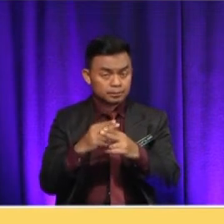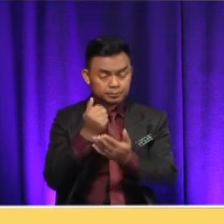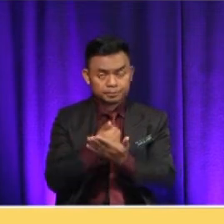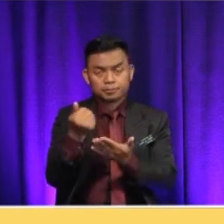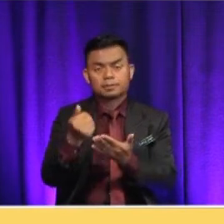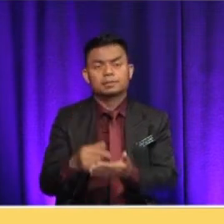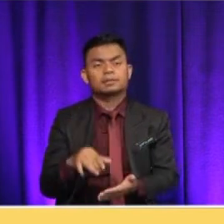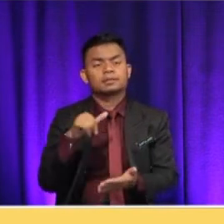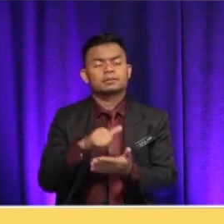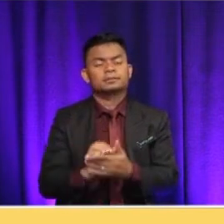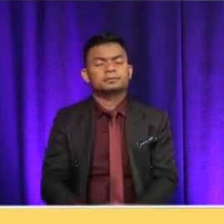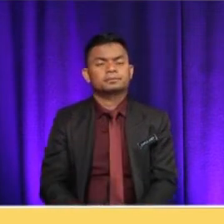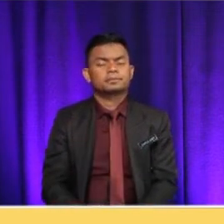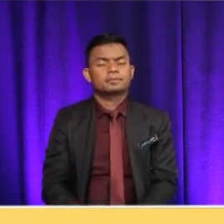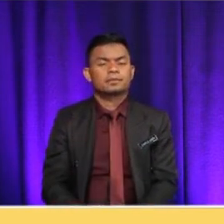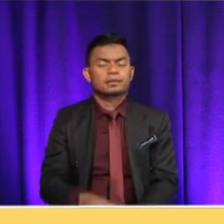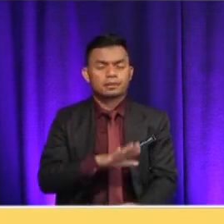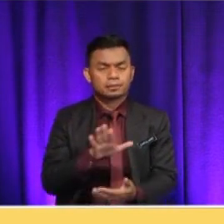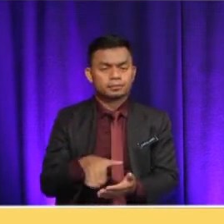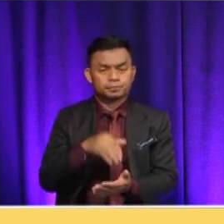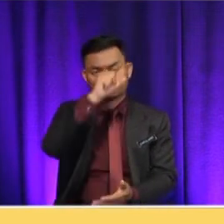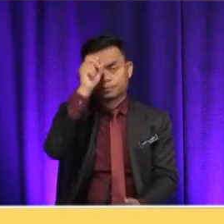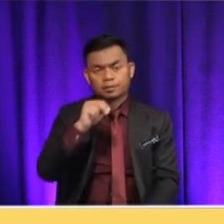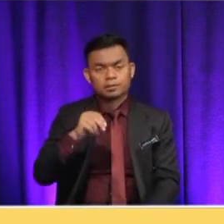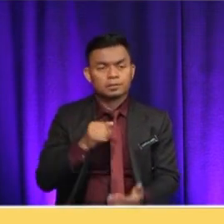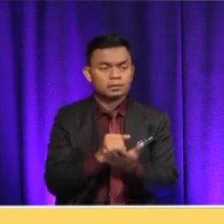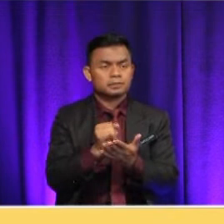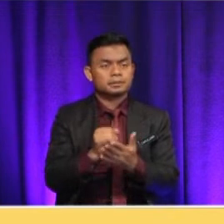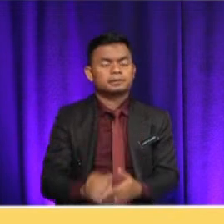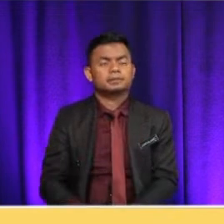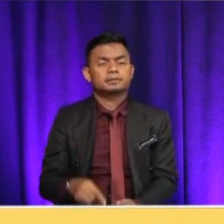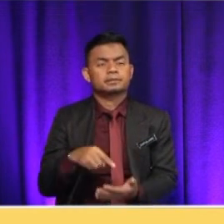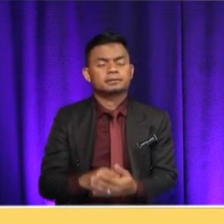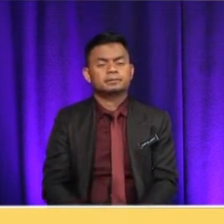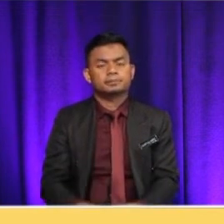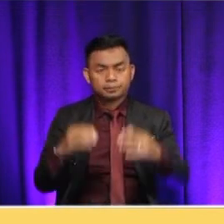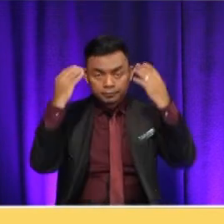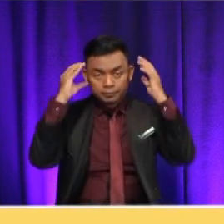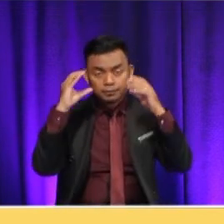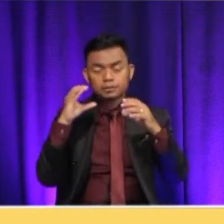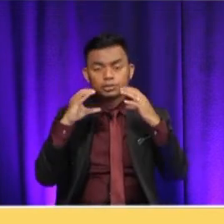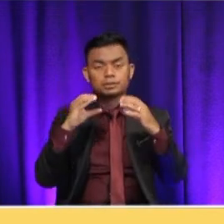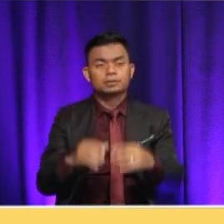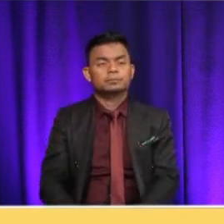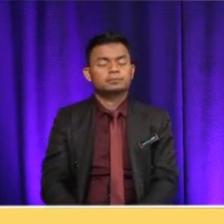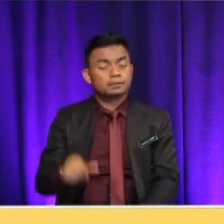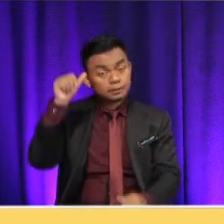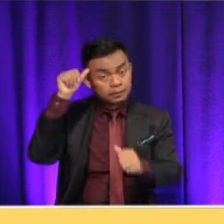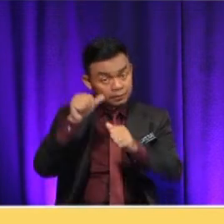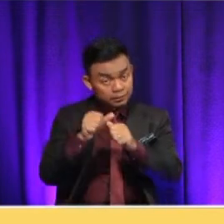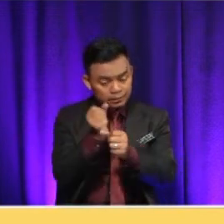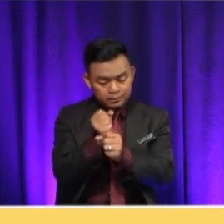semua soalan jenis bahagian B. So, cikgu kata kamu kena ingat simbol. Okey, ada A, B, C,